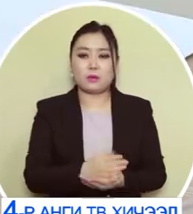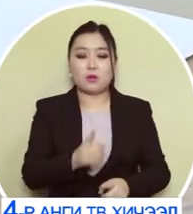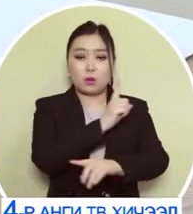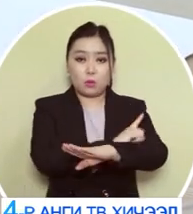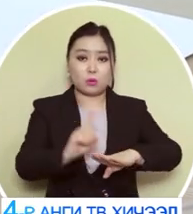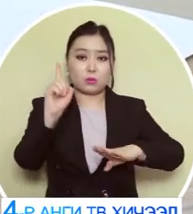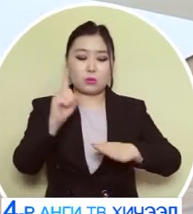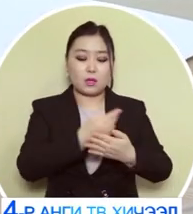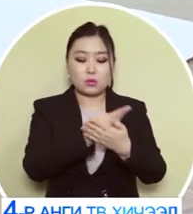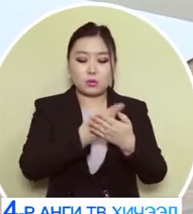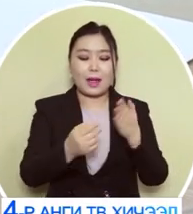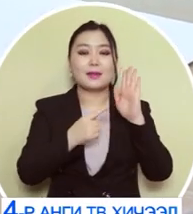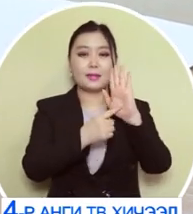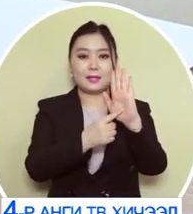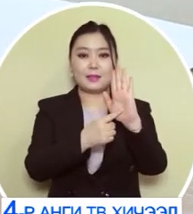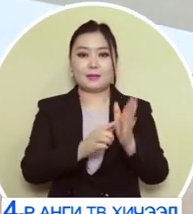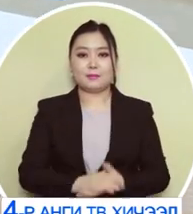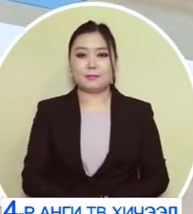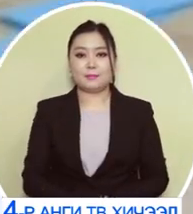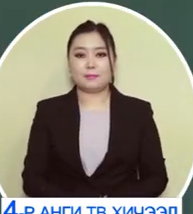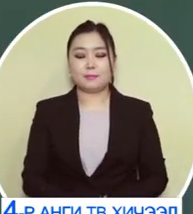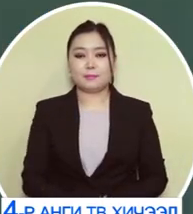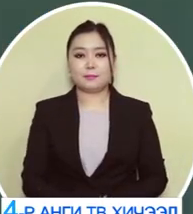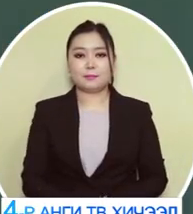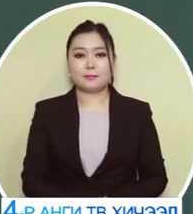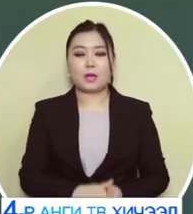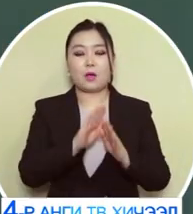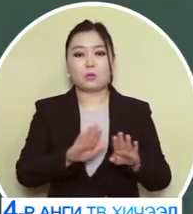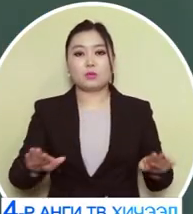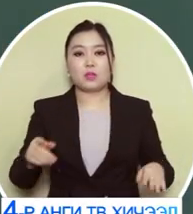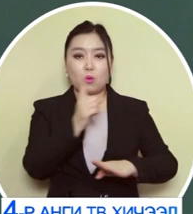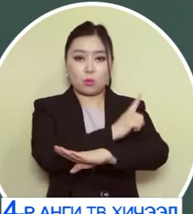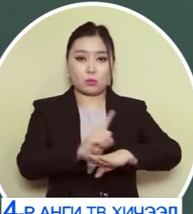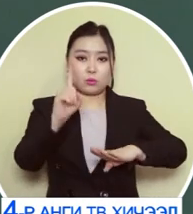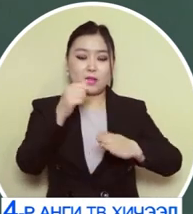Енді қорытындысын суреттеп көрсетейік.